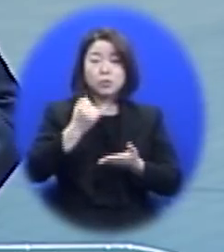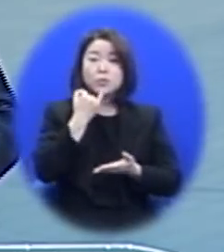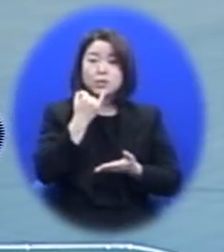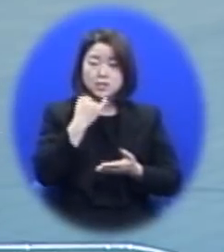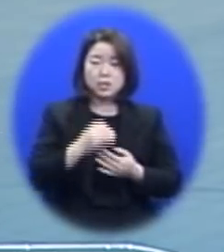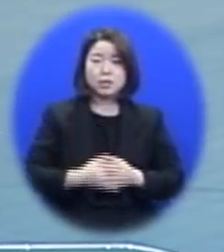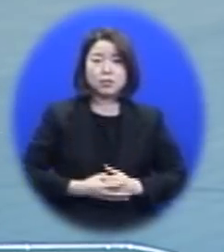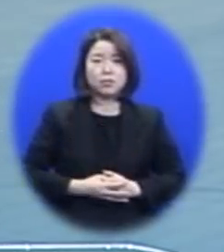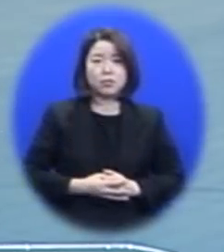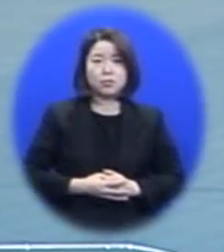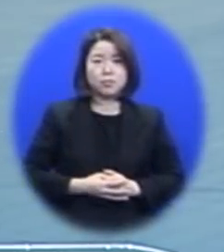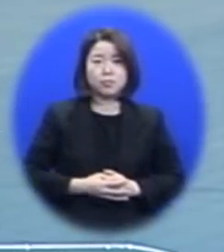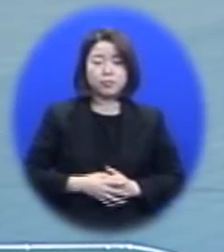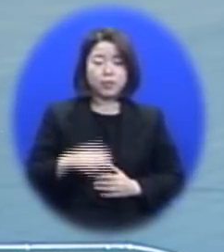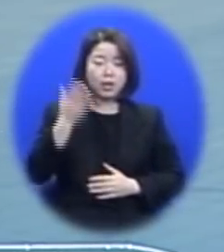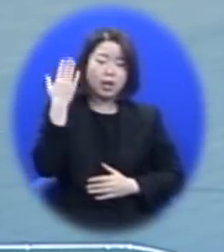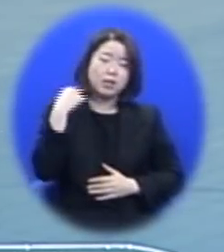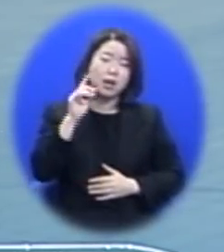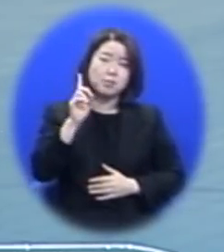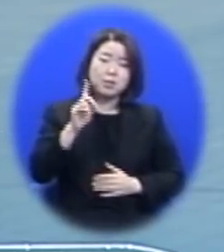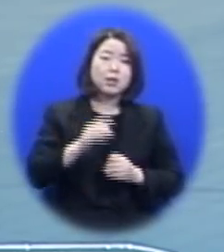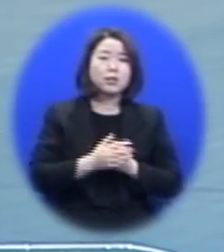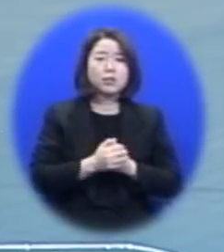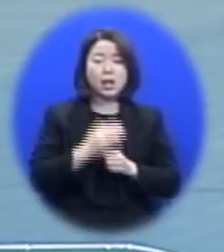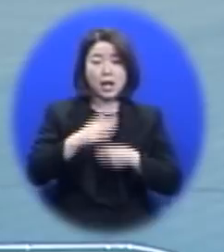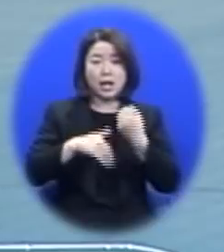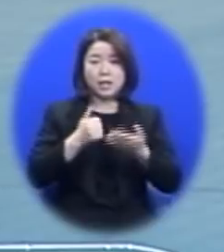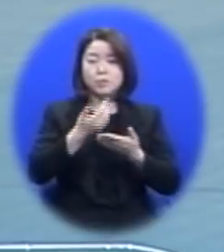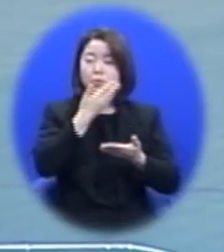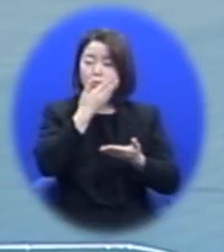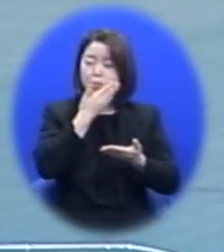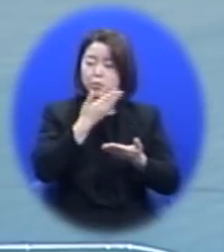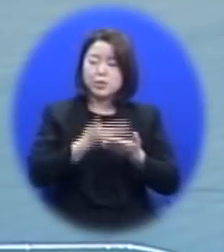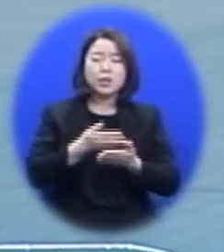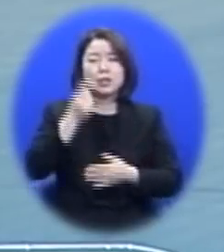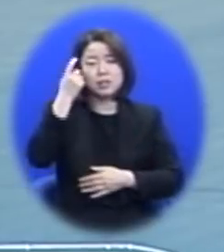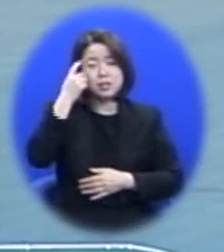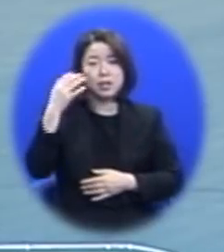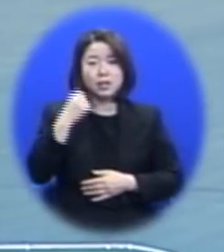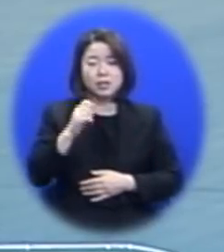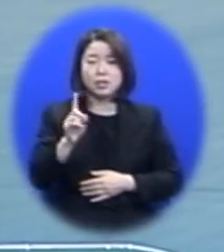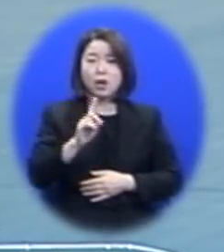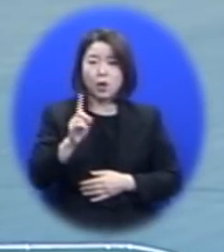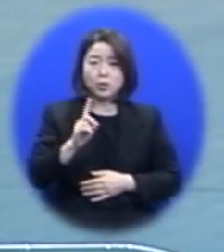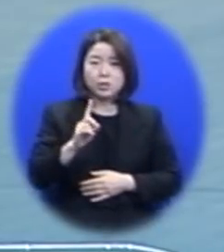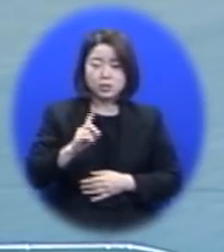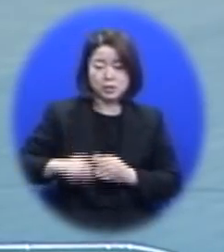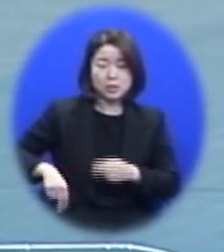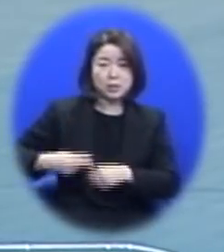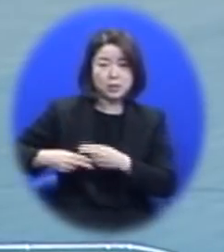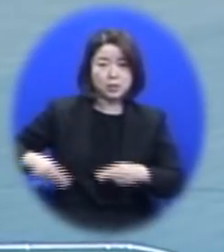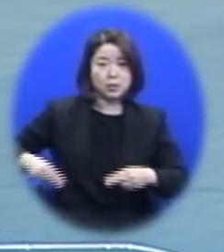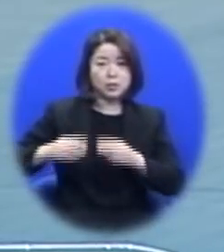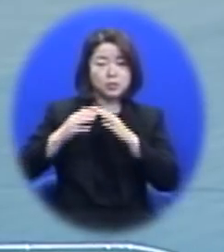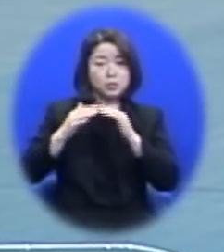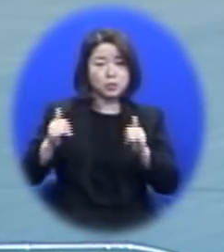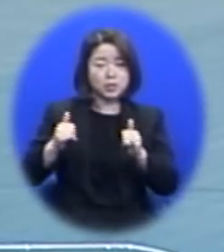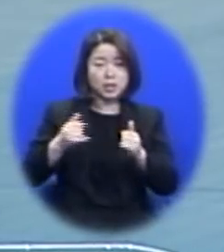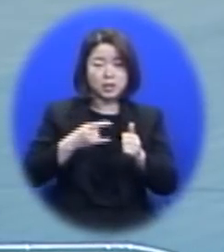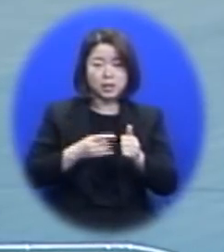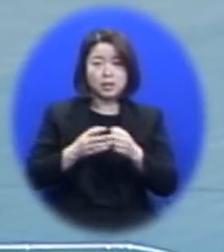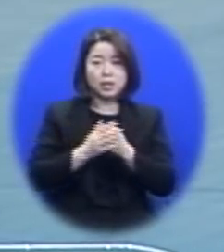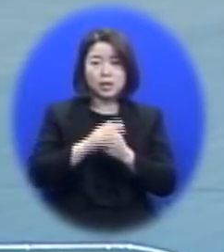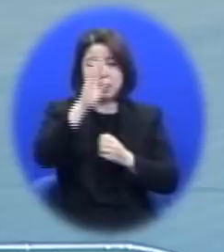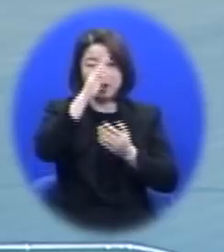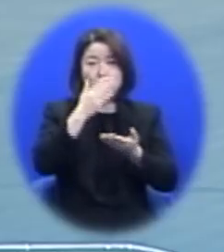한 번은 참 하나님이 귀하게 여기는 어느 수도자에게 병든 자를 고치는